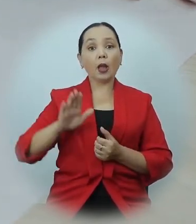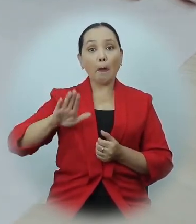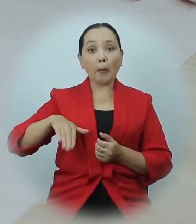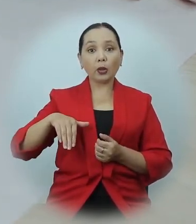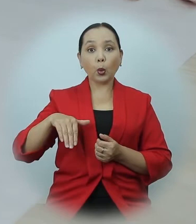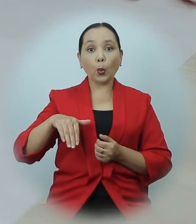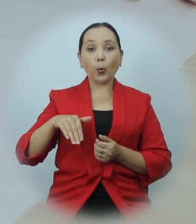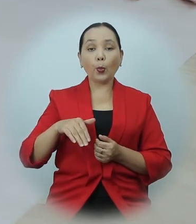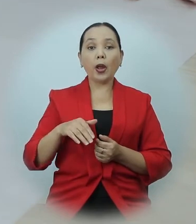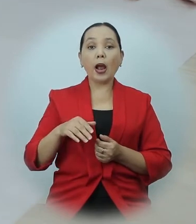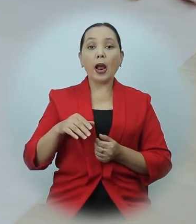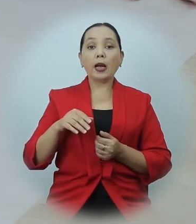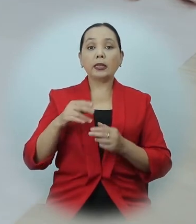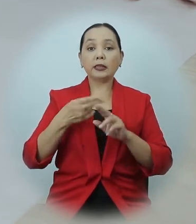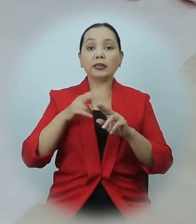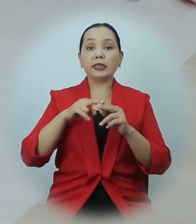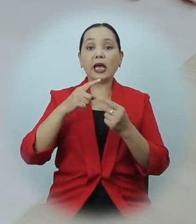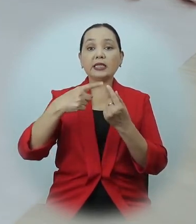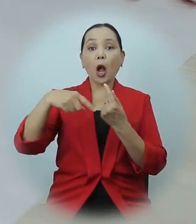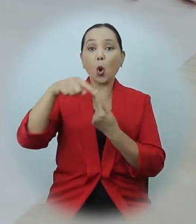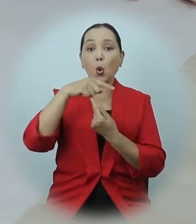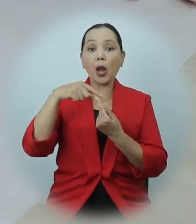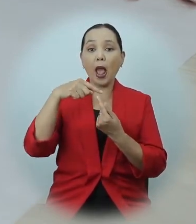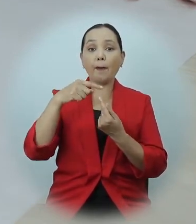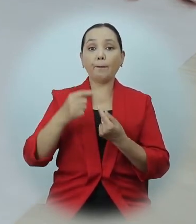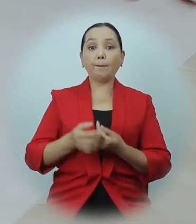потом закругляем ее.